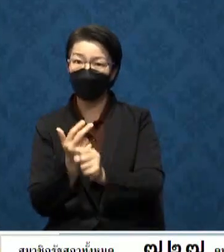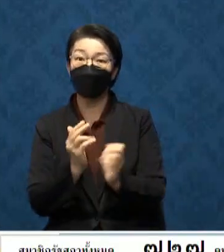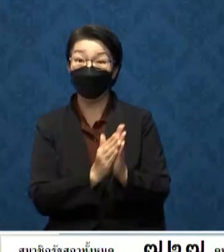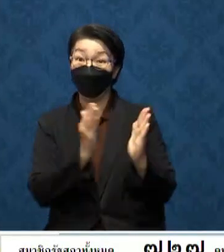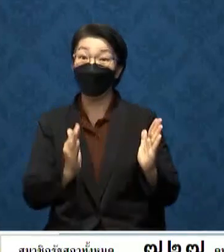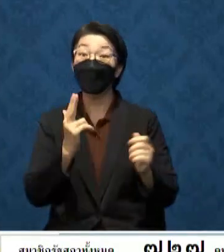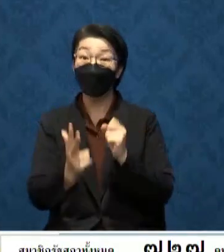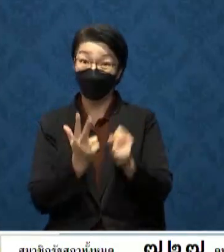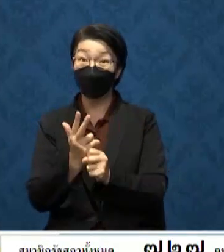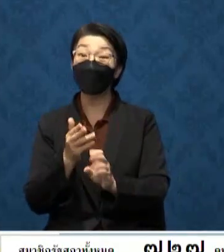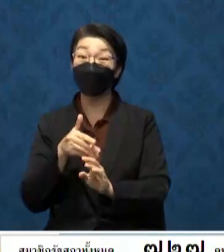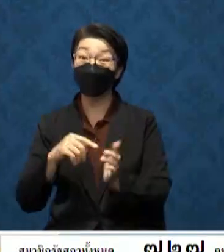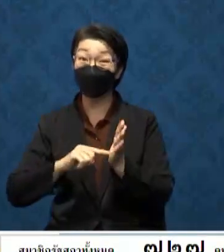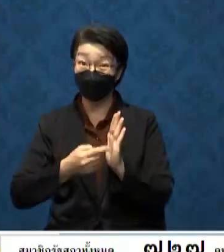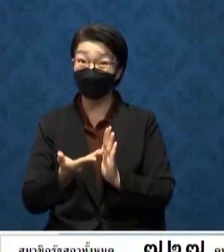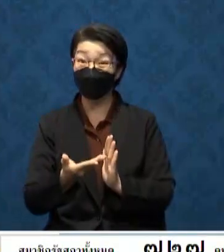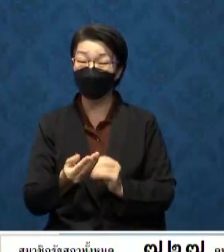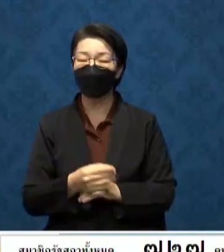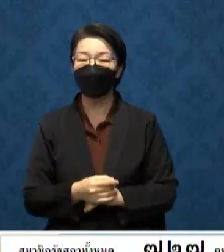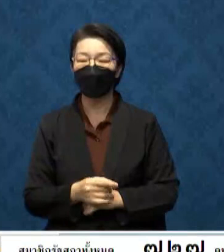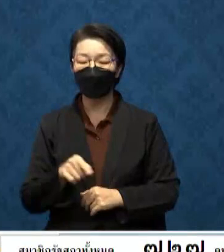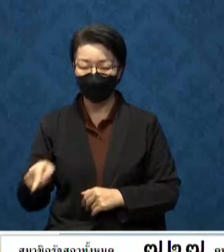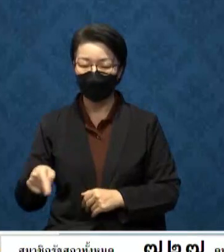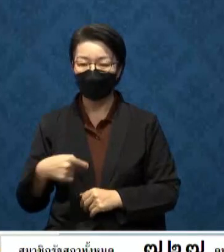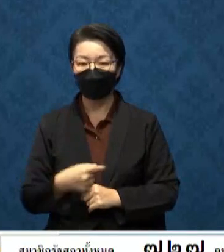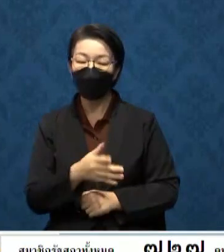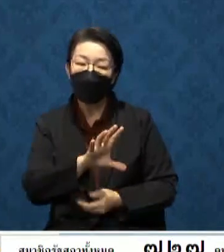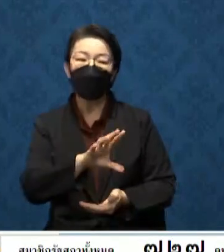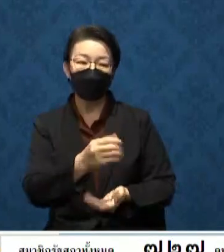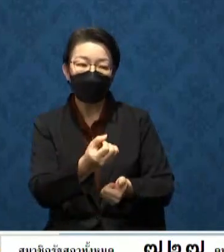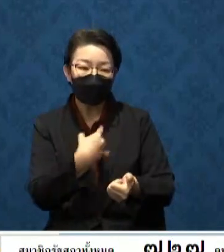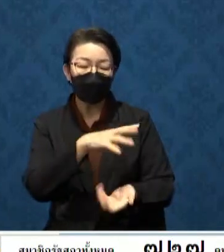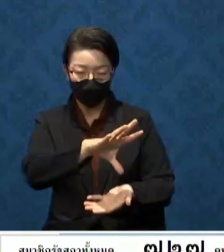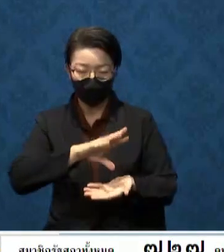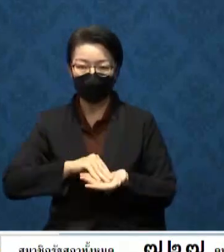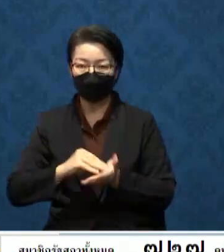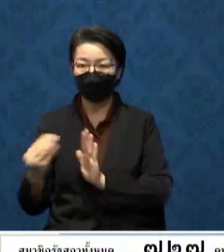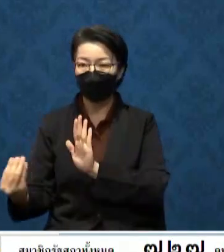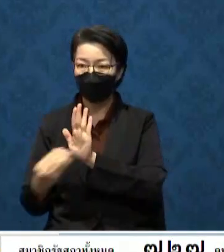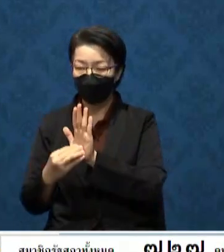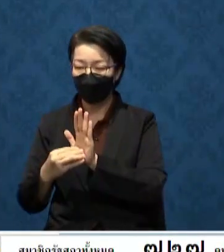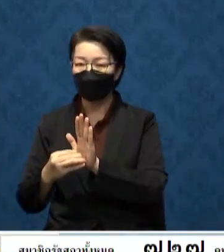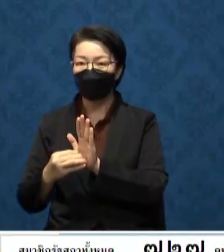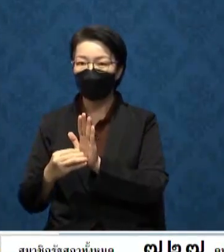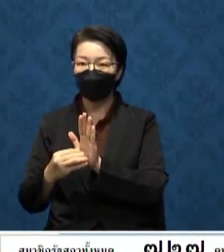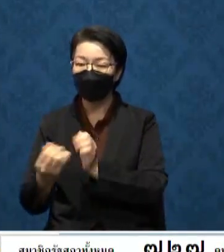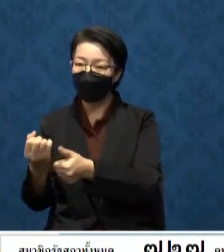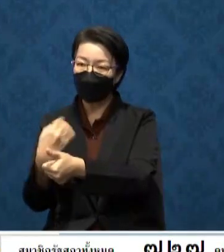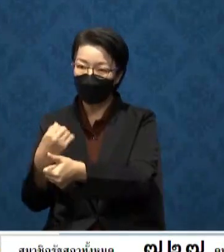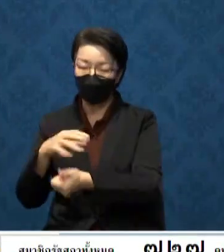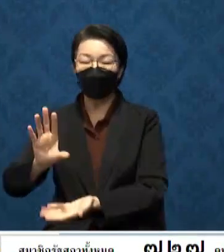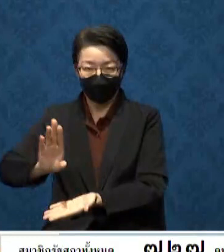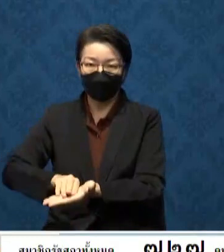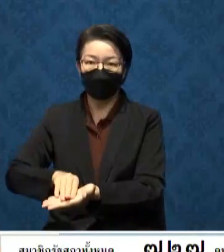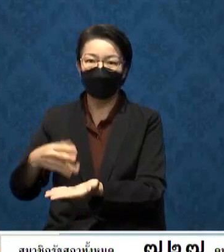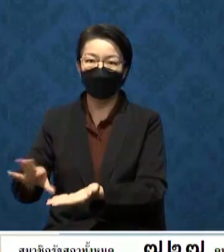างกรรมาธิการก็ได้รับเอาความเห็นของท่านเนี่ยเป็นบรรจุอยู่ในข้อสังเกตนะครับในข้อสังเกต